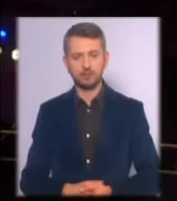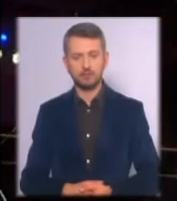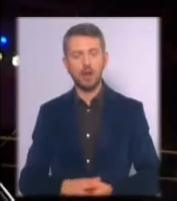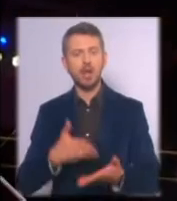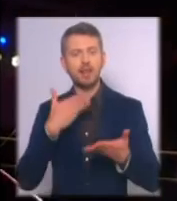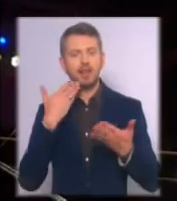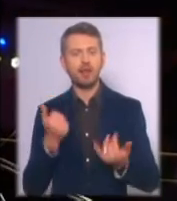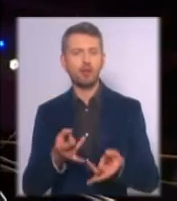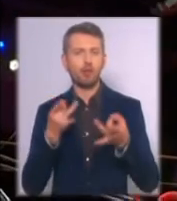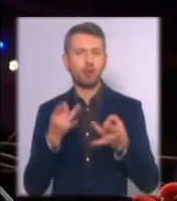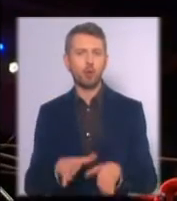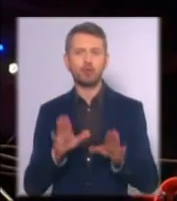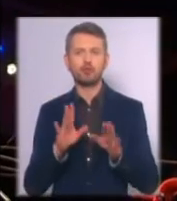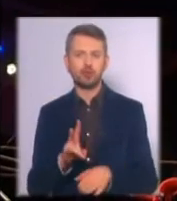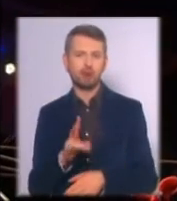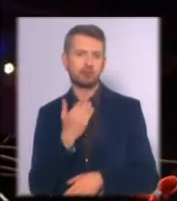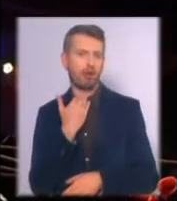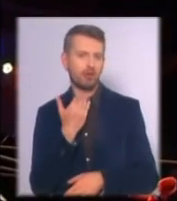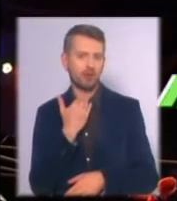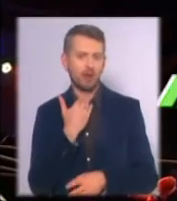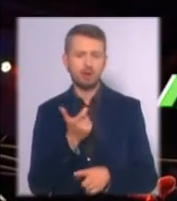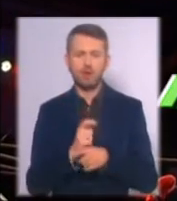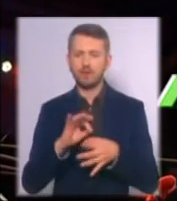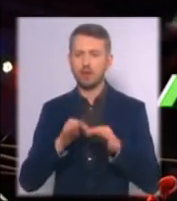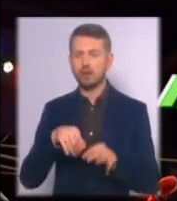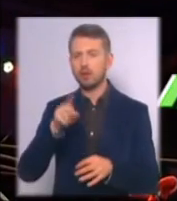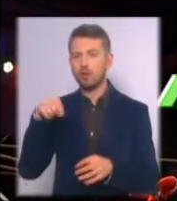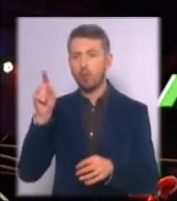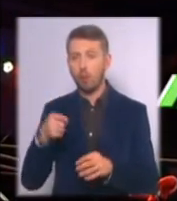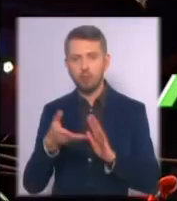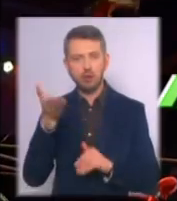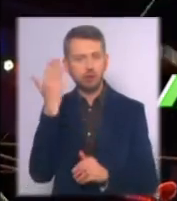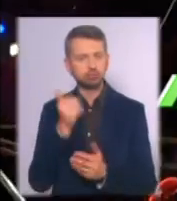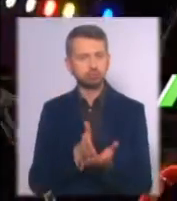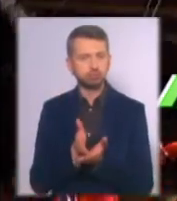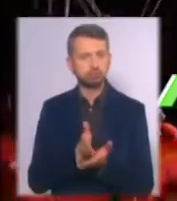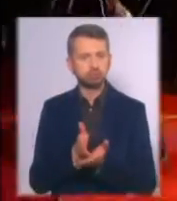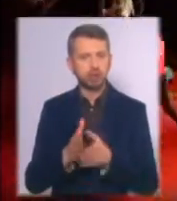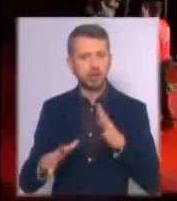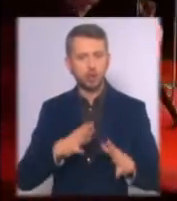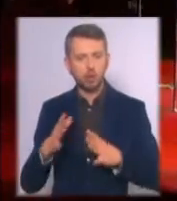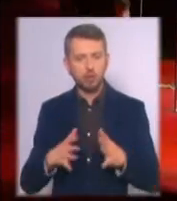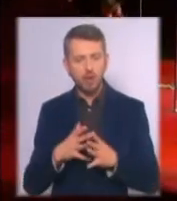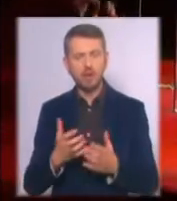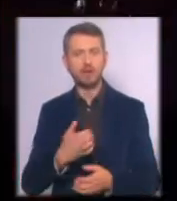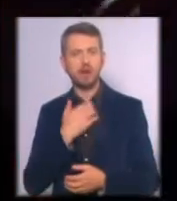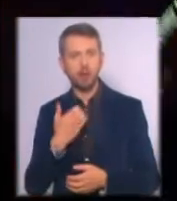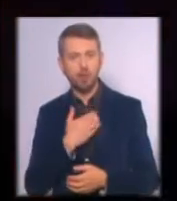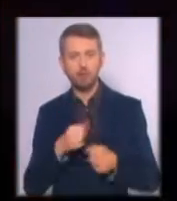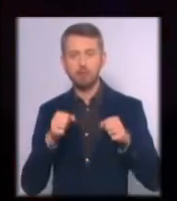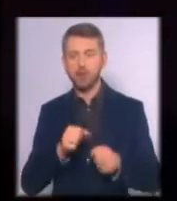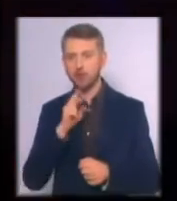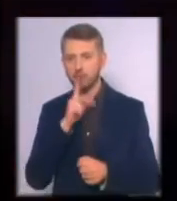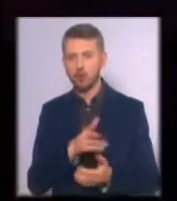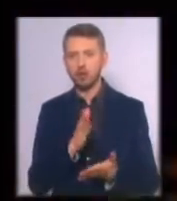Легко і просто, лише на перший погляд. Надскладний номер за плечима роки тренувань. Страховка, а значить і право на помилку, є